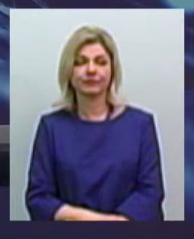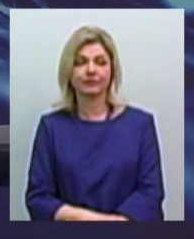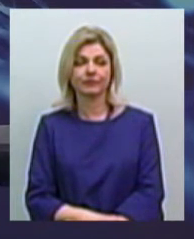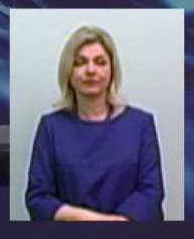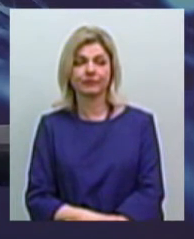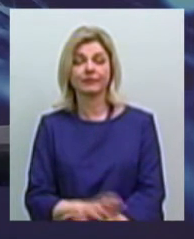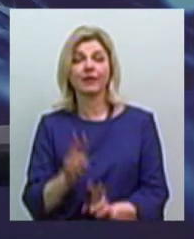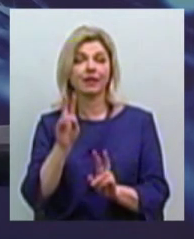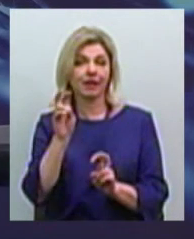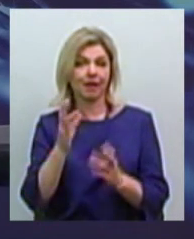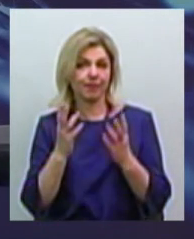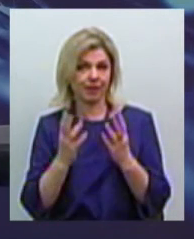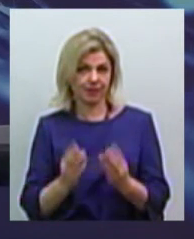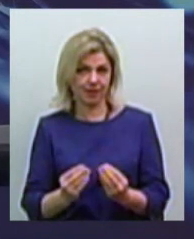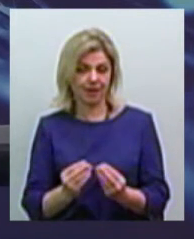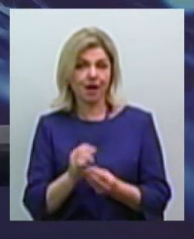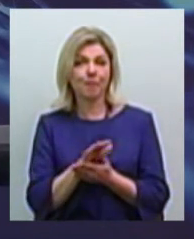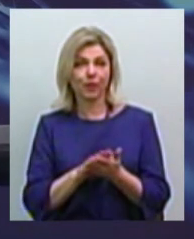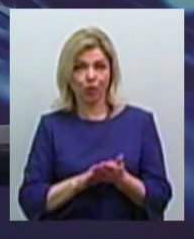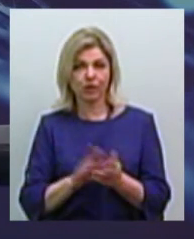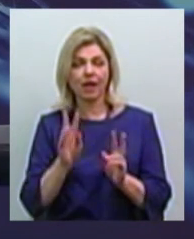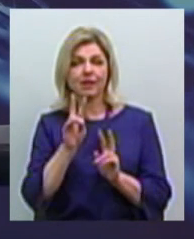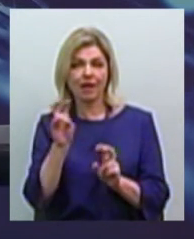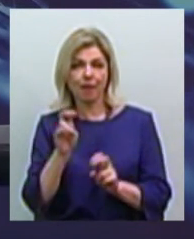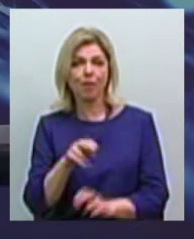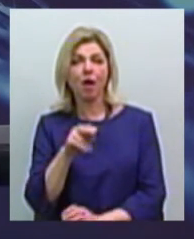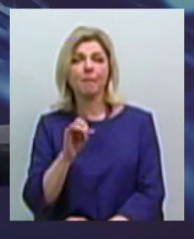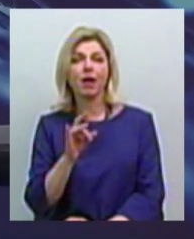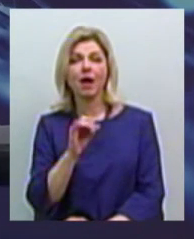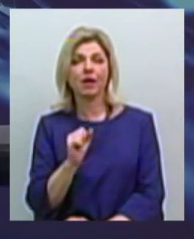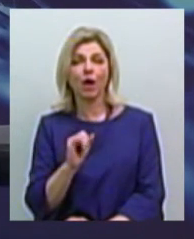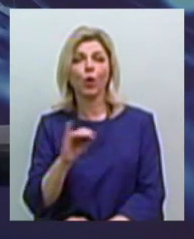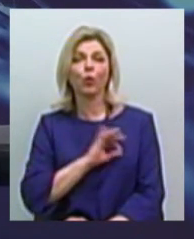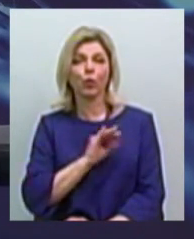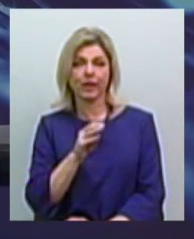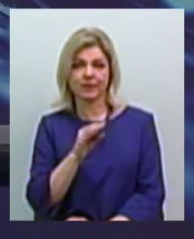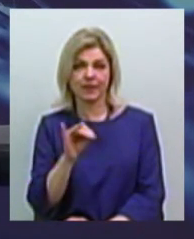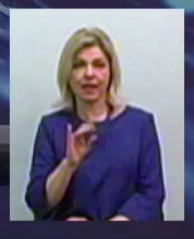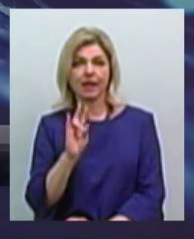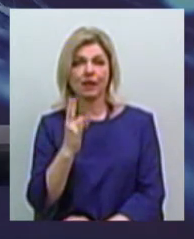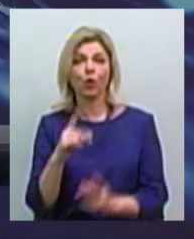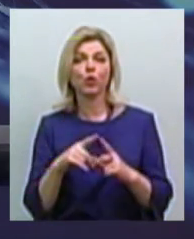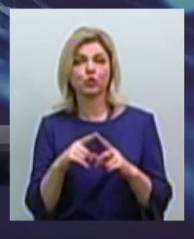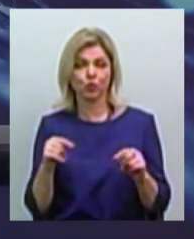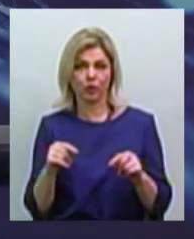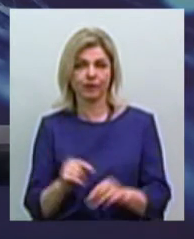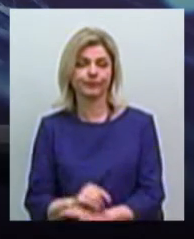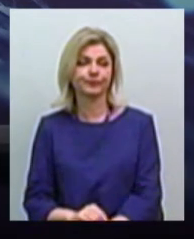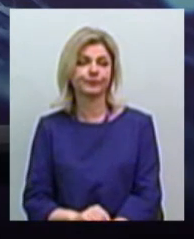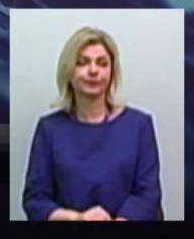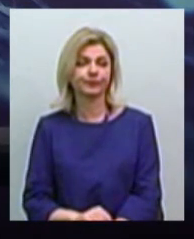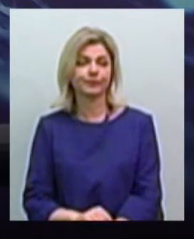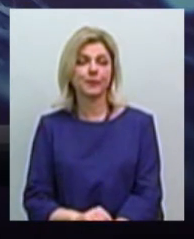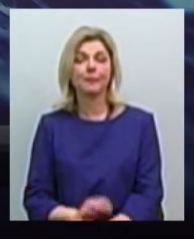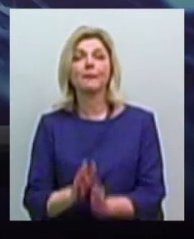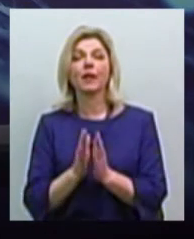Це «Тема дня». Ми працюємо в прямому ефірі. Тема нашого ефіру – Миколаївська школа пара юристів. Будь